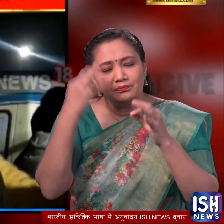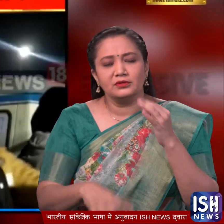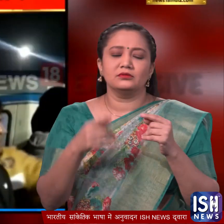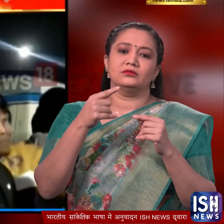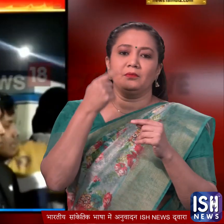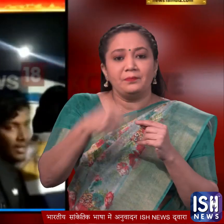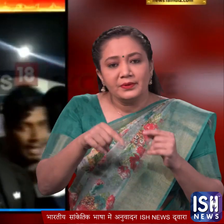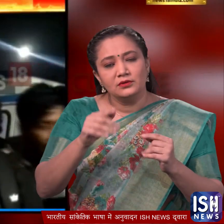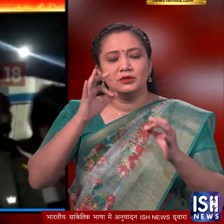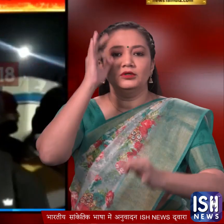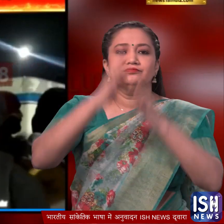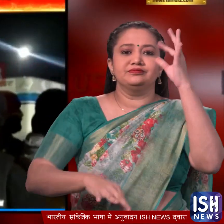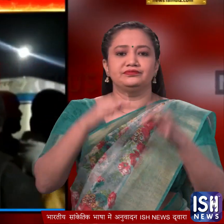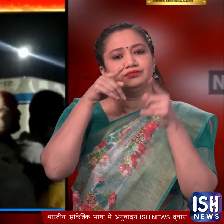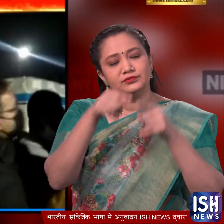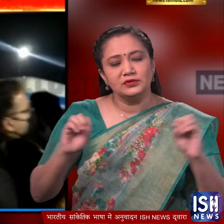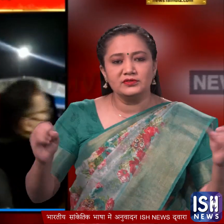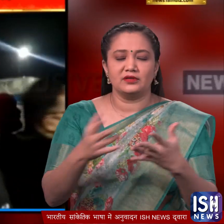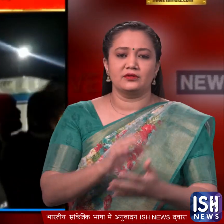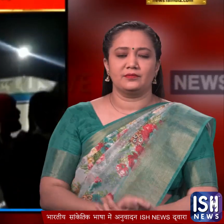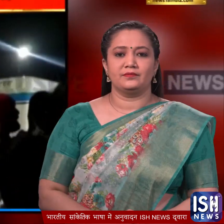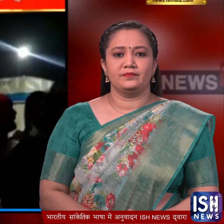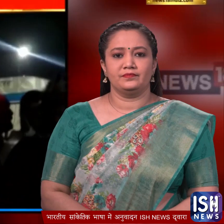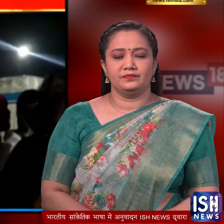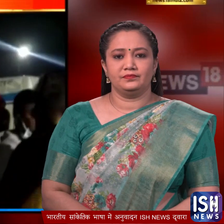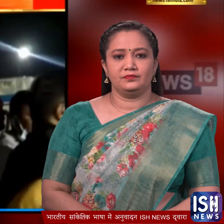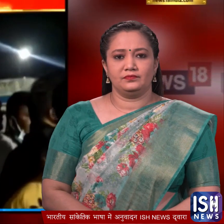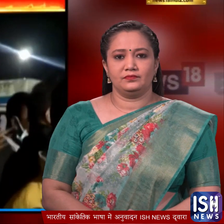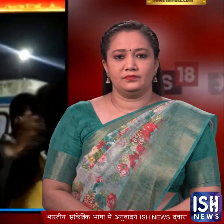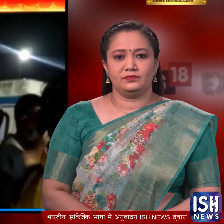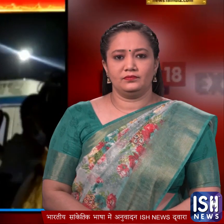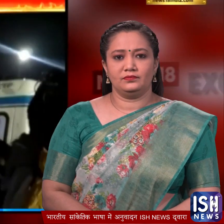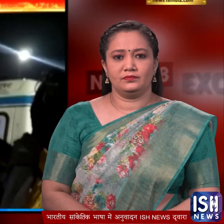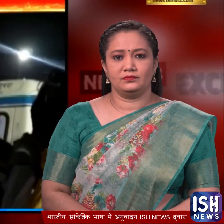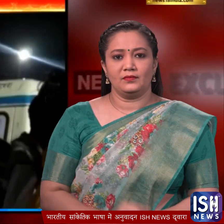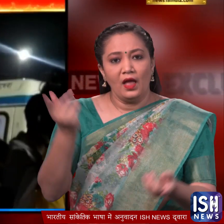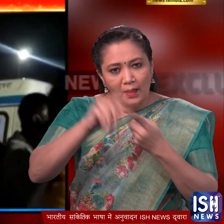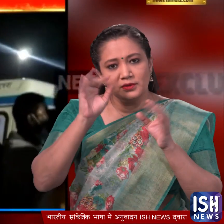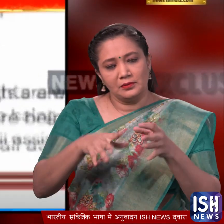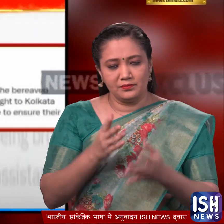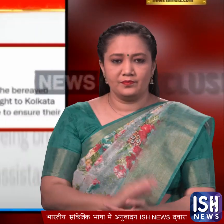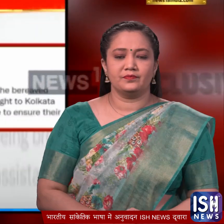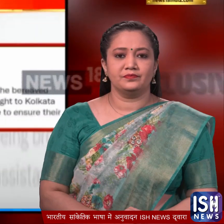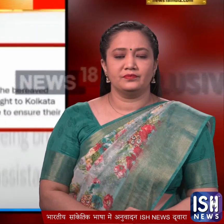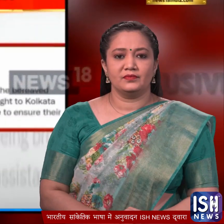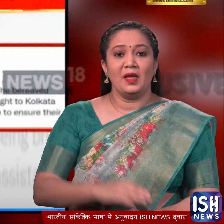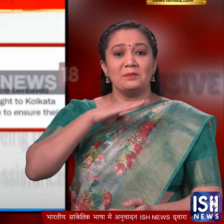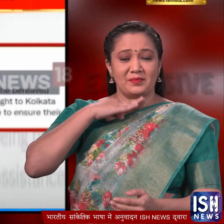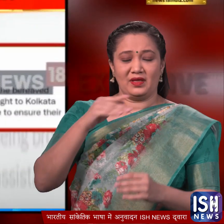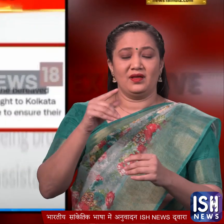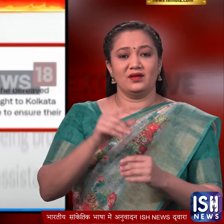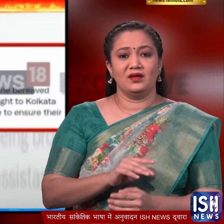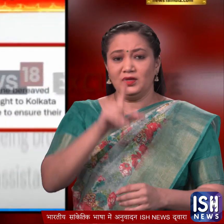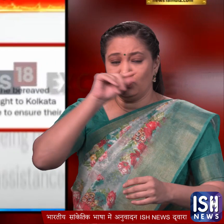हुआ। सेफ्टी ठीक नहीं था, जिसके लिए जो प्राइमरी हम लोग का अनुमान है सेफ्टी का कारण ये इंसिडेंट हुआ है। हादसे पर मुख्यमंत्री